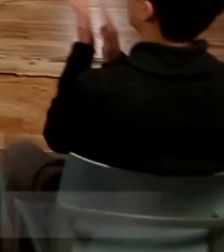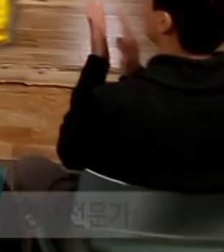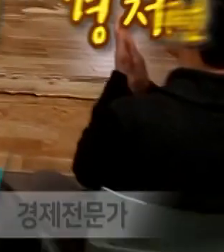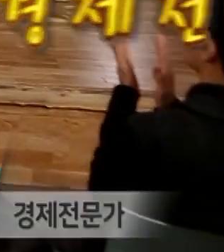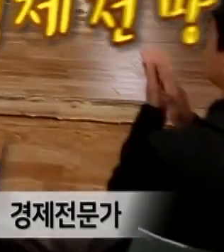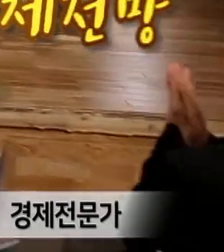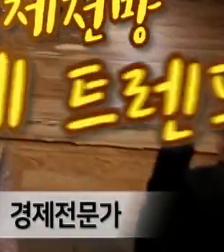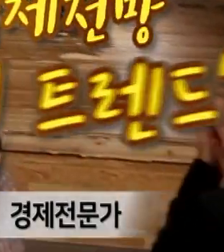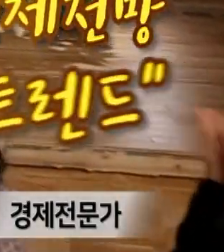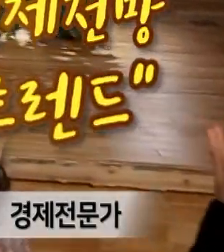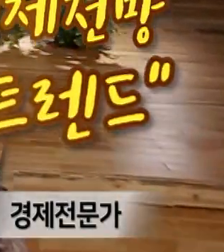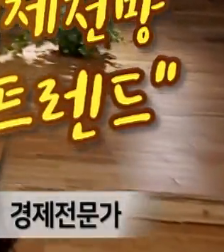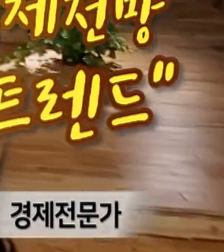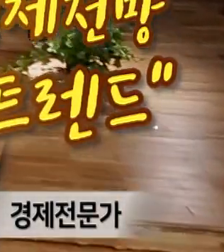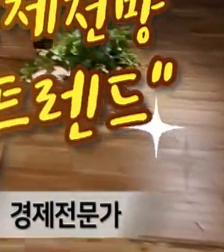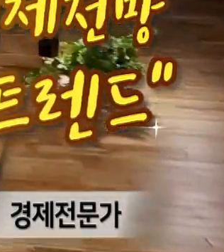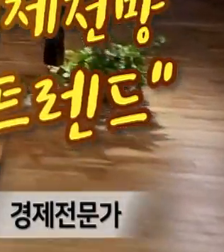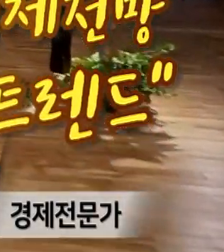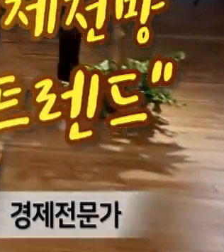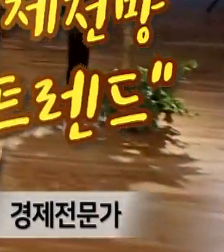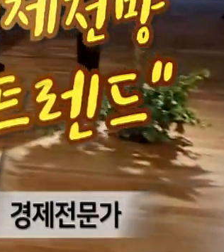4 5